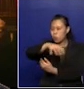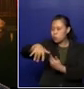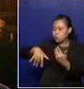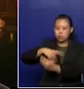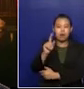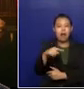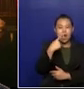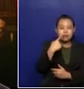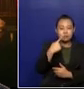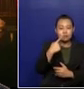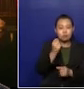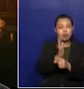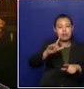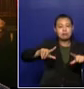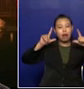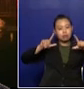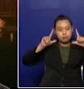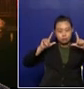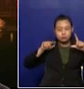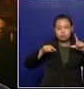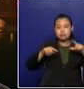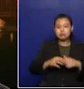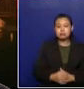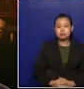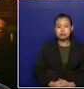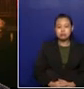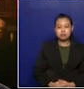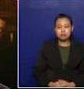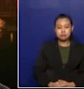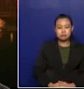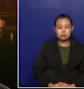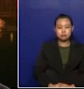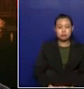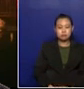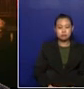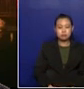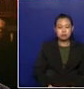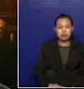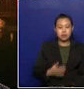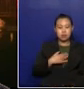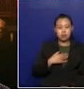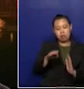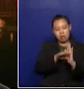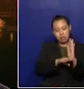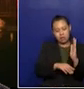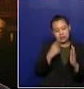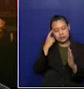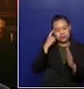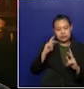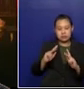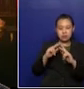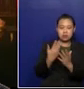เงื้อมมือในทุนเหรอฮะเขาก็จะพูดผมจะบอกให้นะผมฟังหลักการกระทรวงการคลังคิดให้ดี